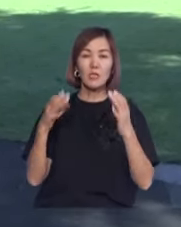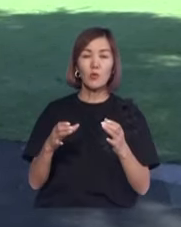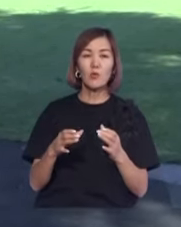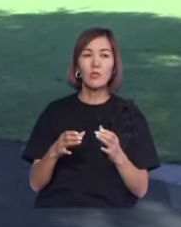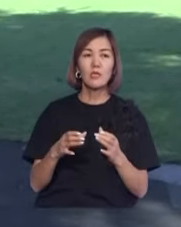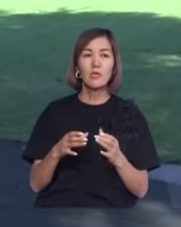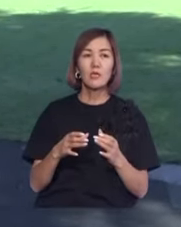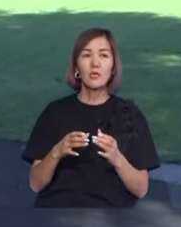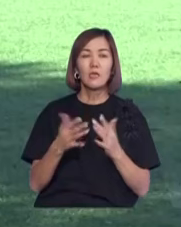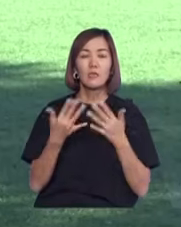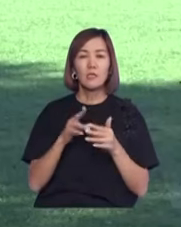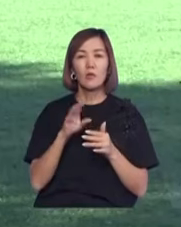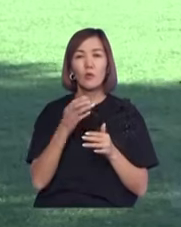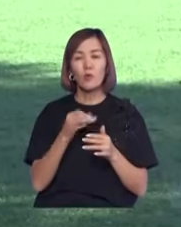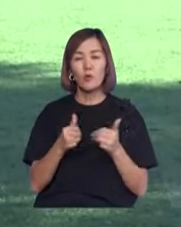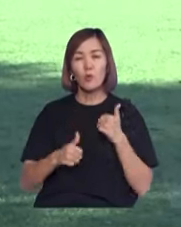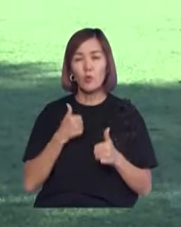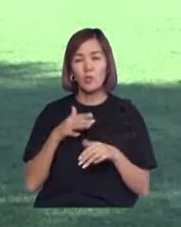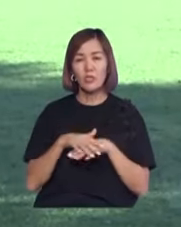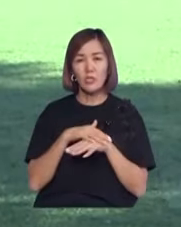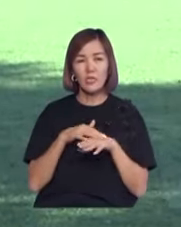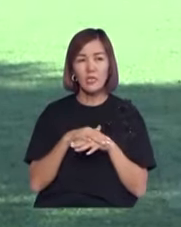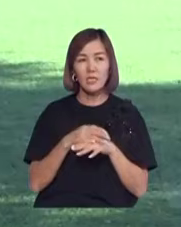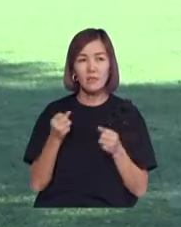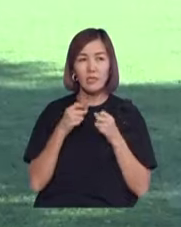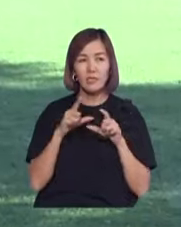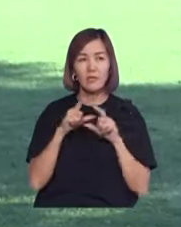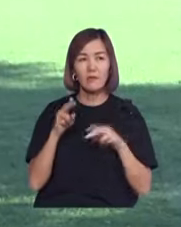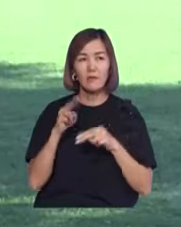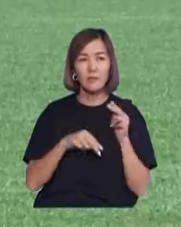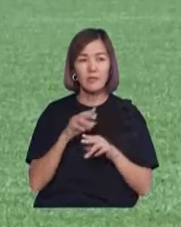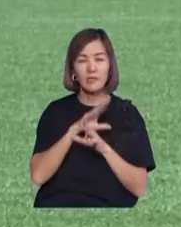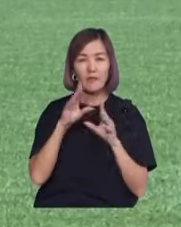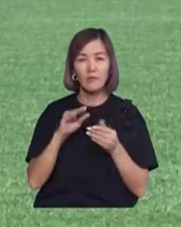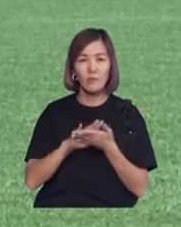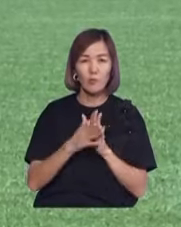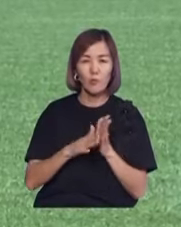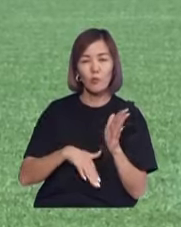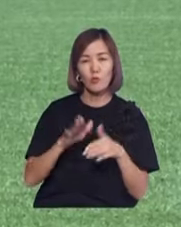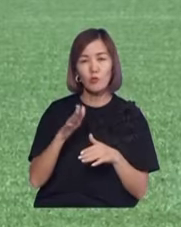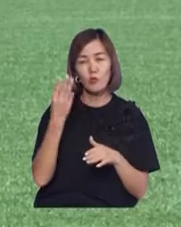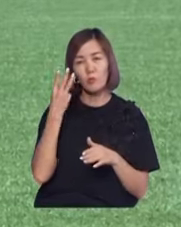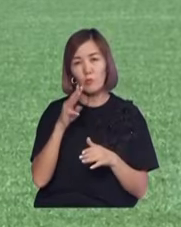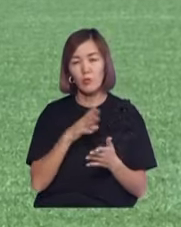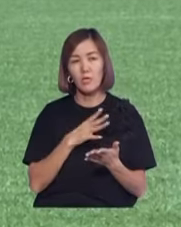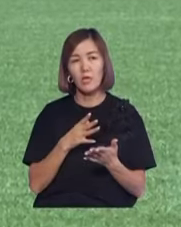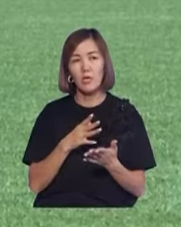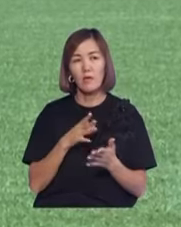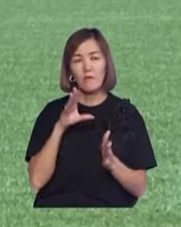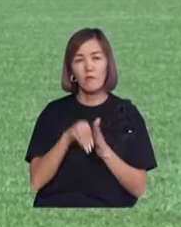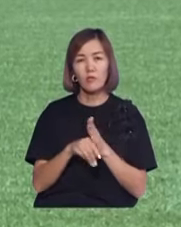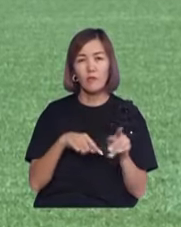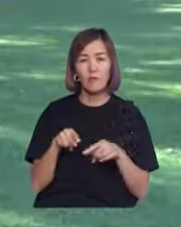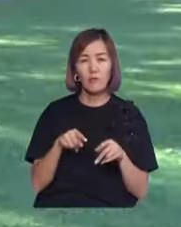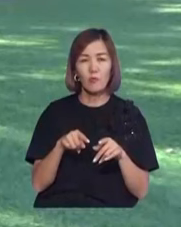Алибая Топарбаева в селе Койлык – гордость жителей. Спортивный объект, построенный в соответствии со всеми современными стандартами качества, включает в себя